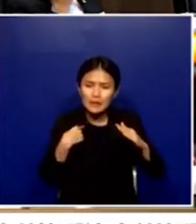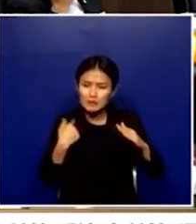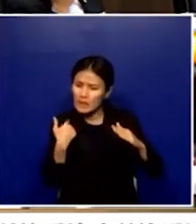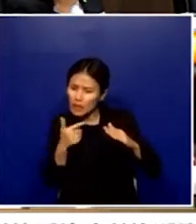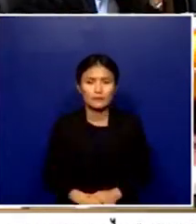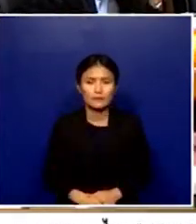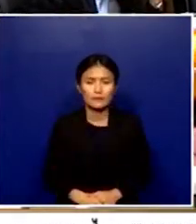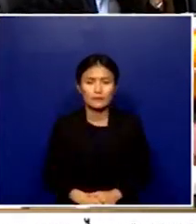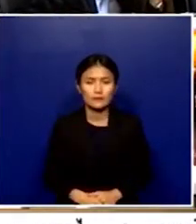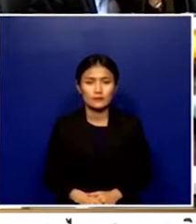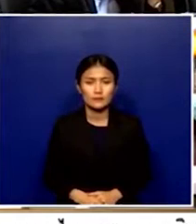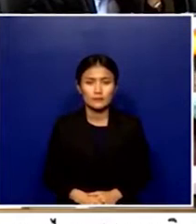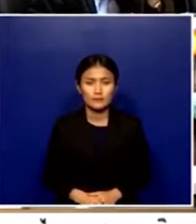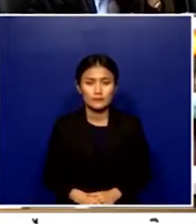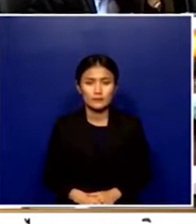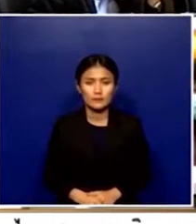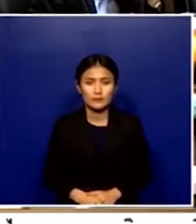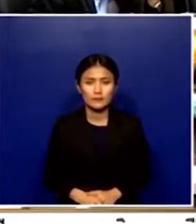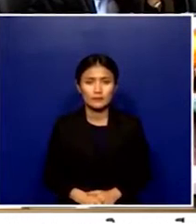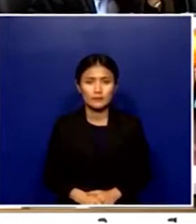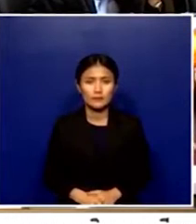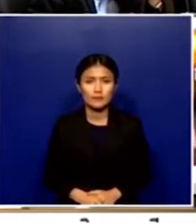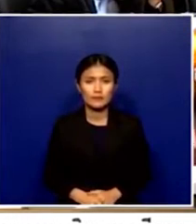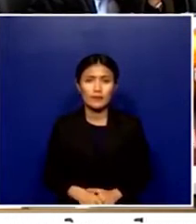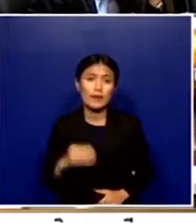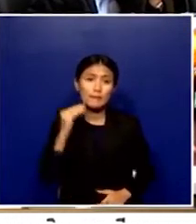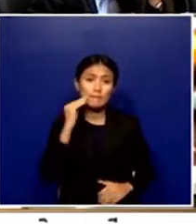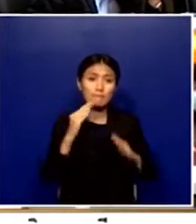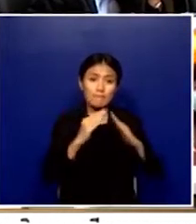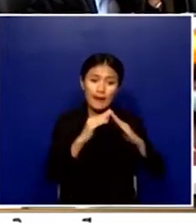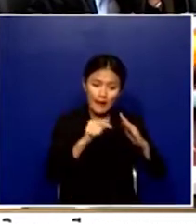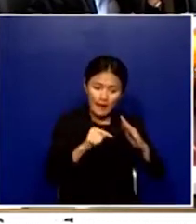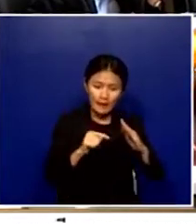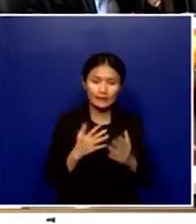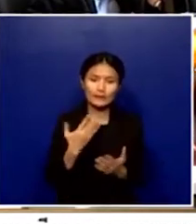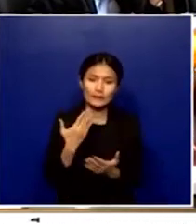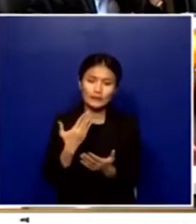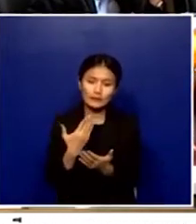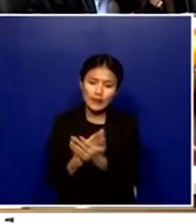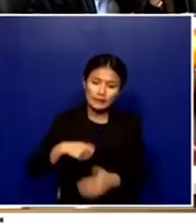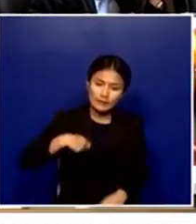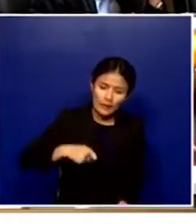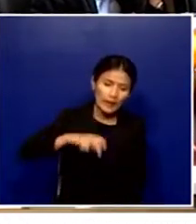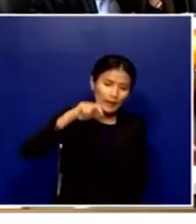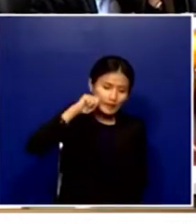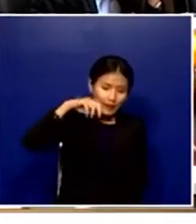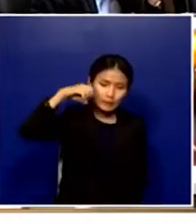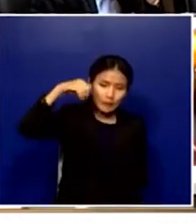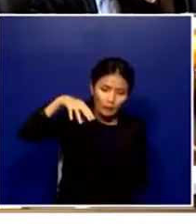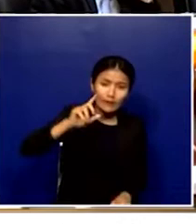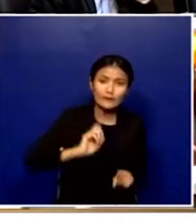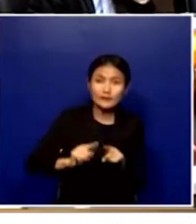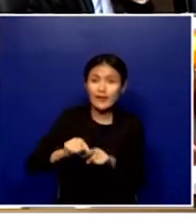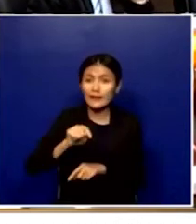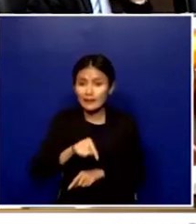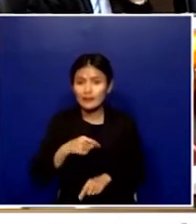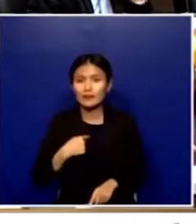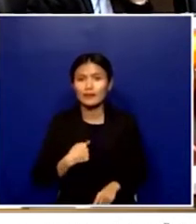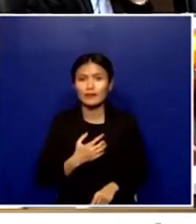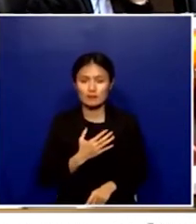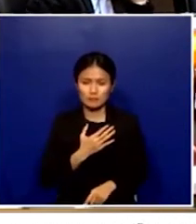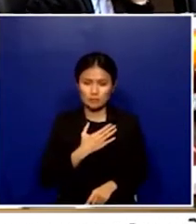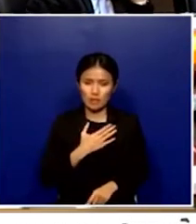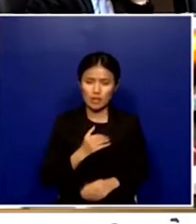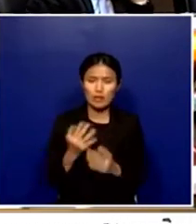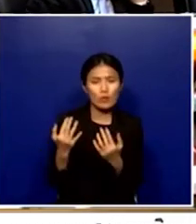.มนเรื่องเปิดสนาเกี่ยวกับบ้านและคาชัใจต่างดจะต้องมหลานฉะนั้ต้คอยนินงคอย